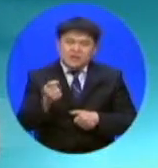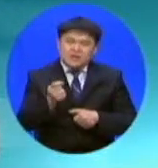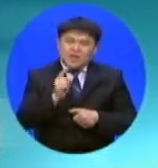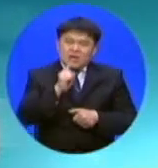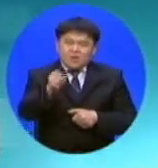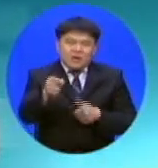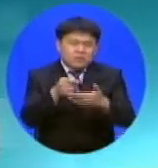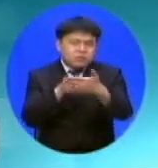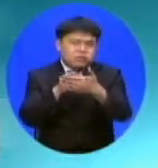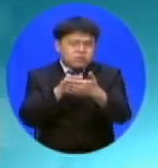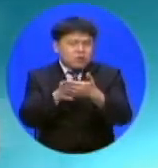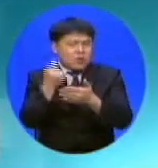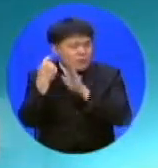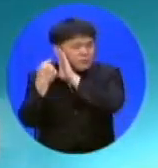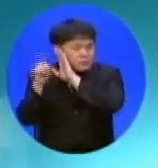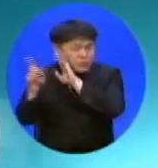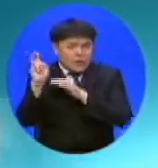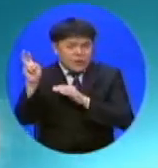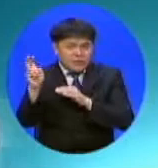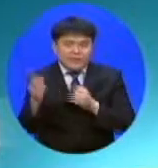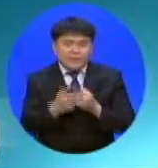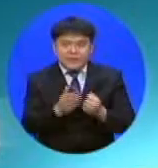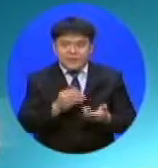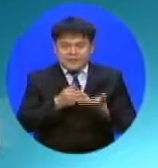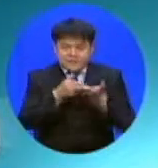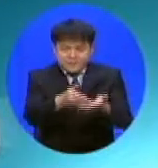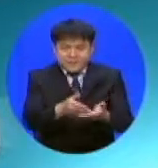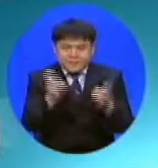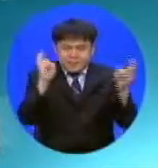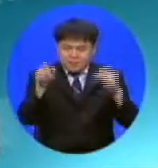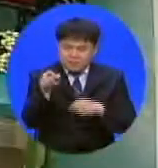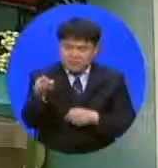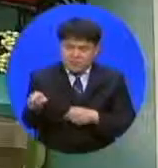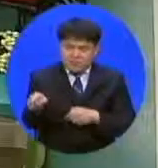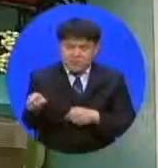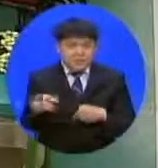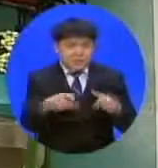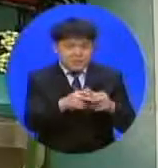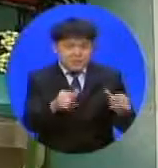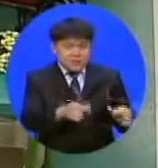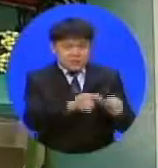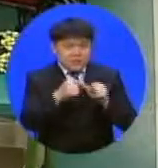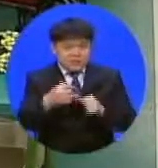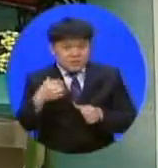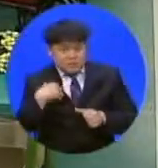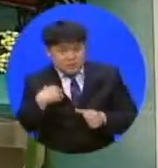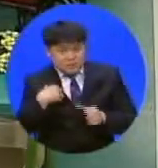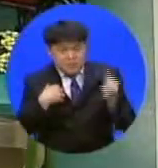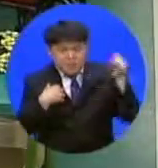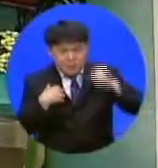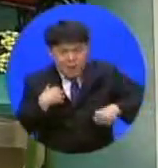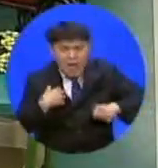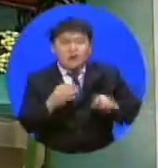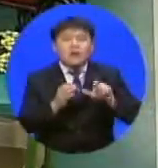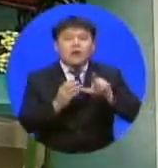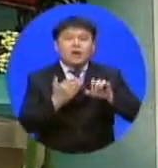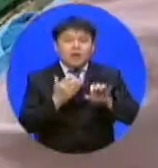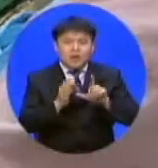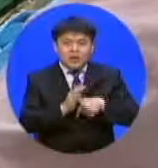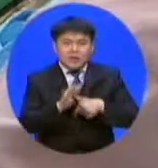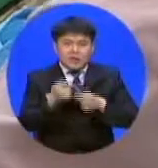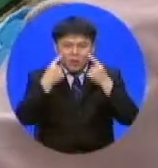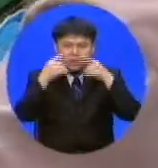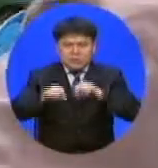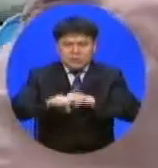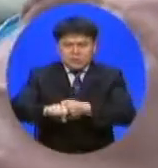얘기일 수도 있어서 네. 저는 이런 얘기를 좀 드리고 싶은데 기업들에게는 이 장애인 의무 고용을 지키지 않는 경우는 확실한 페널티가